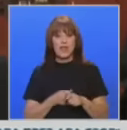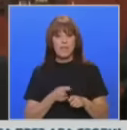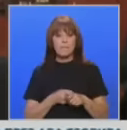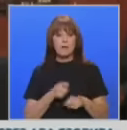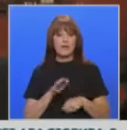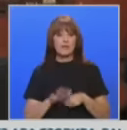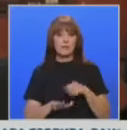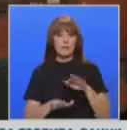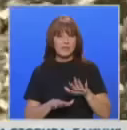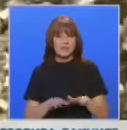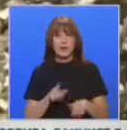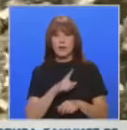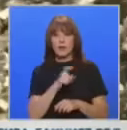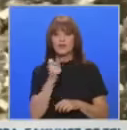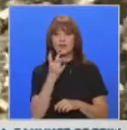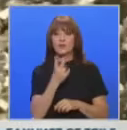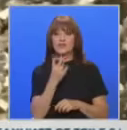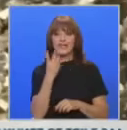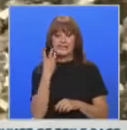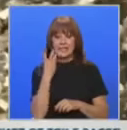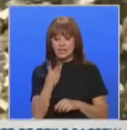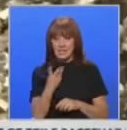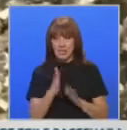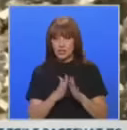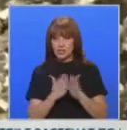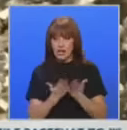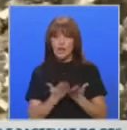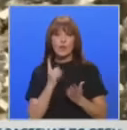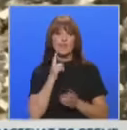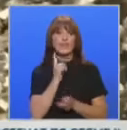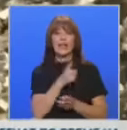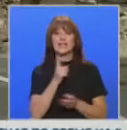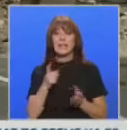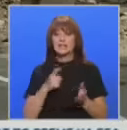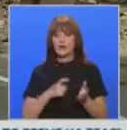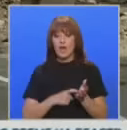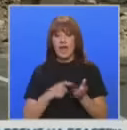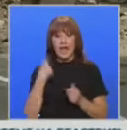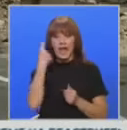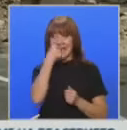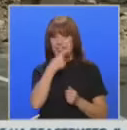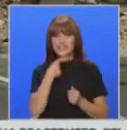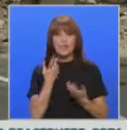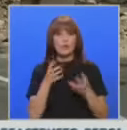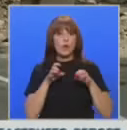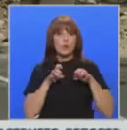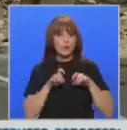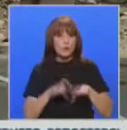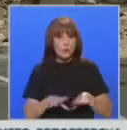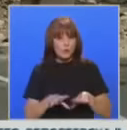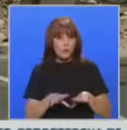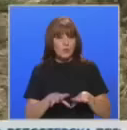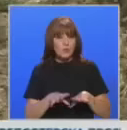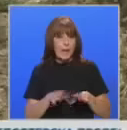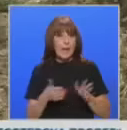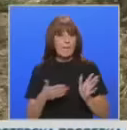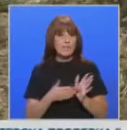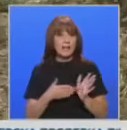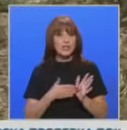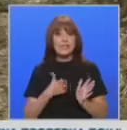член 123 от НК. Се наказва лицето, което допусне причиняване на смърт другиму